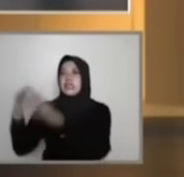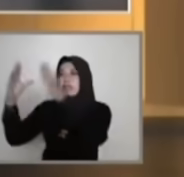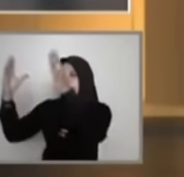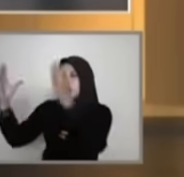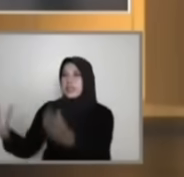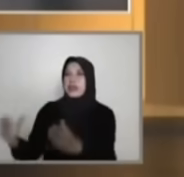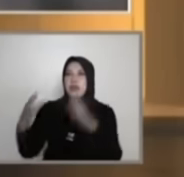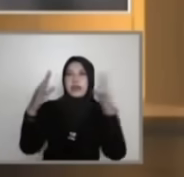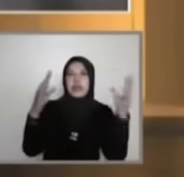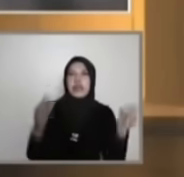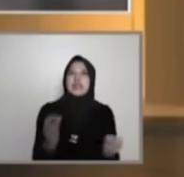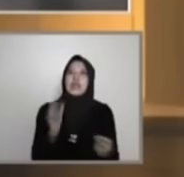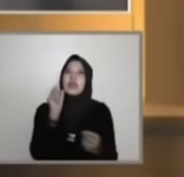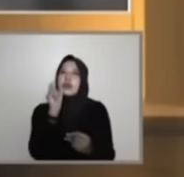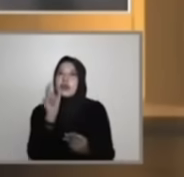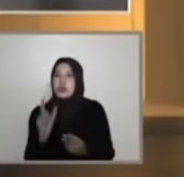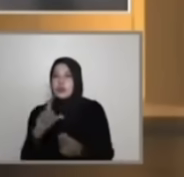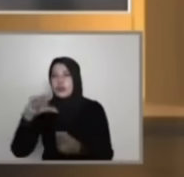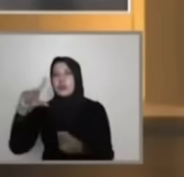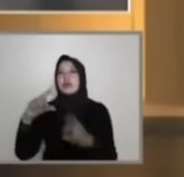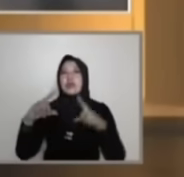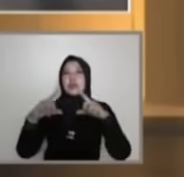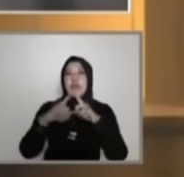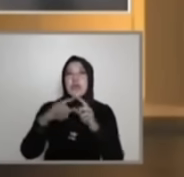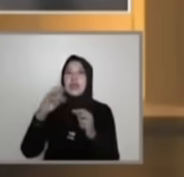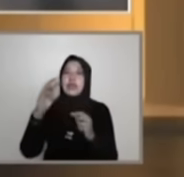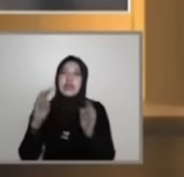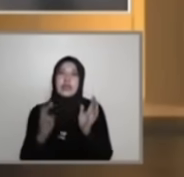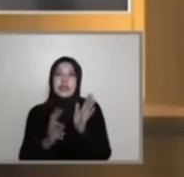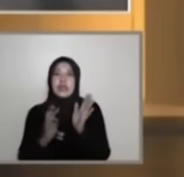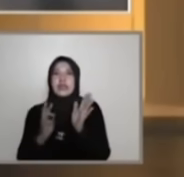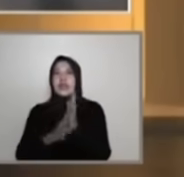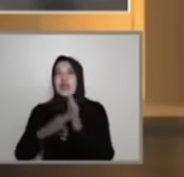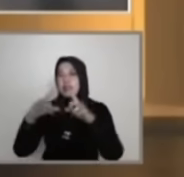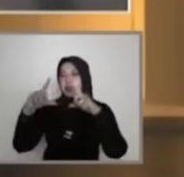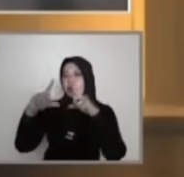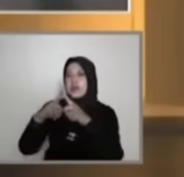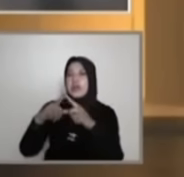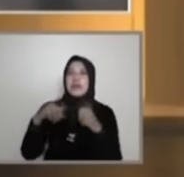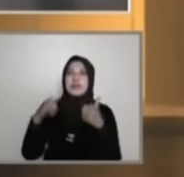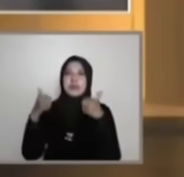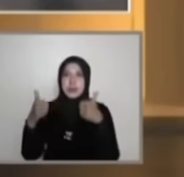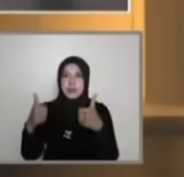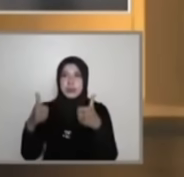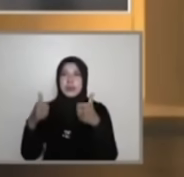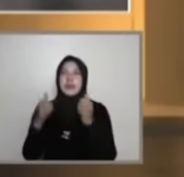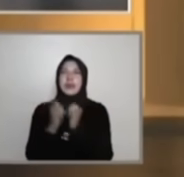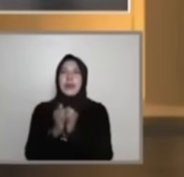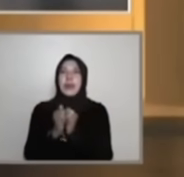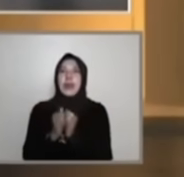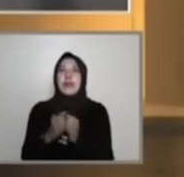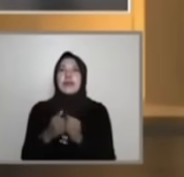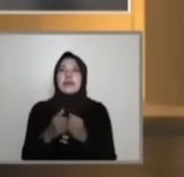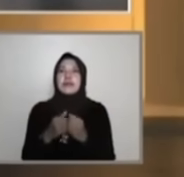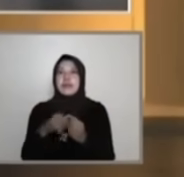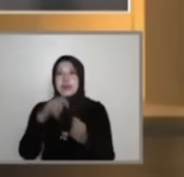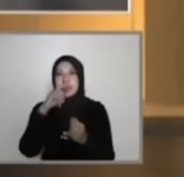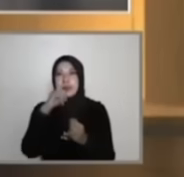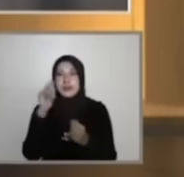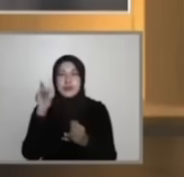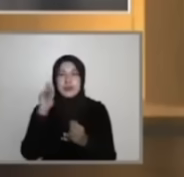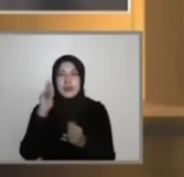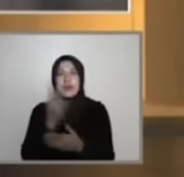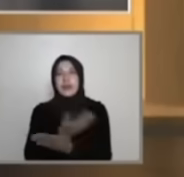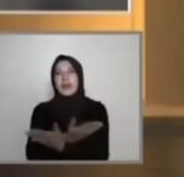daerah-daerah dan dengan ulama-ulama kita, insya Allah saya yakin ini akan berhasil adanya. Masih ada waktu?